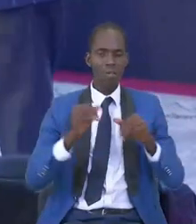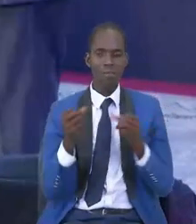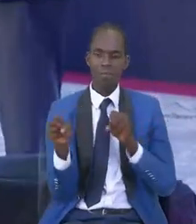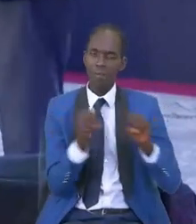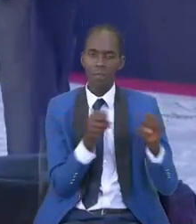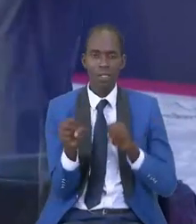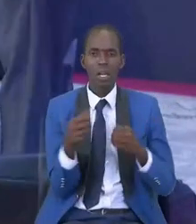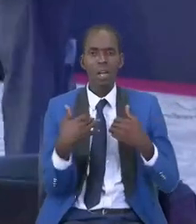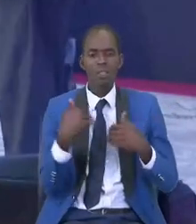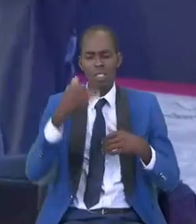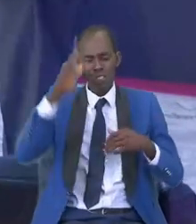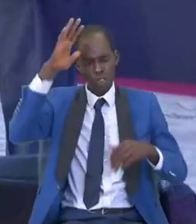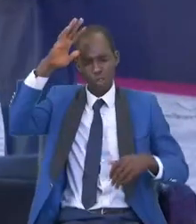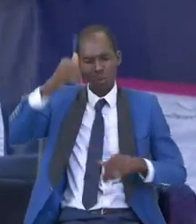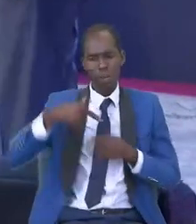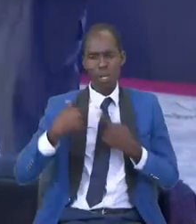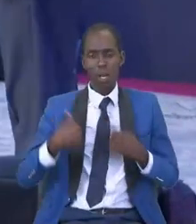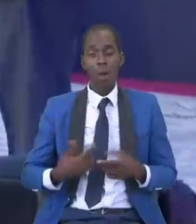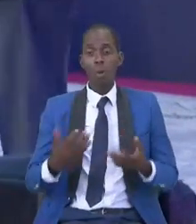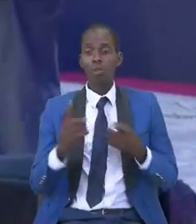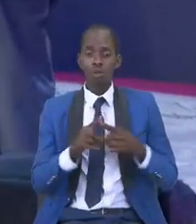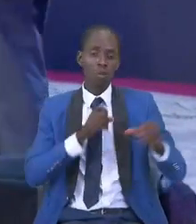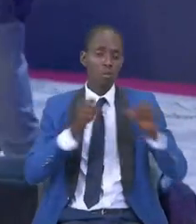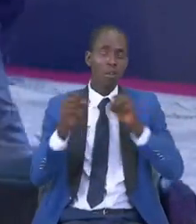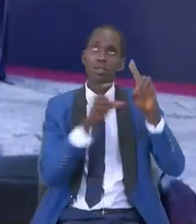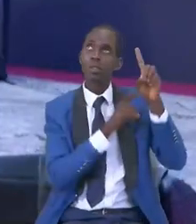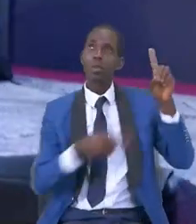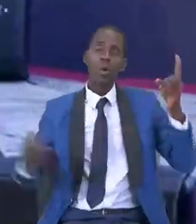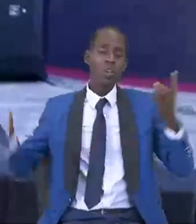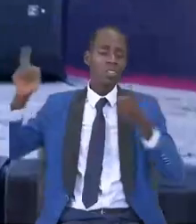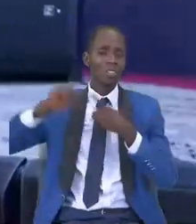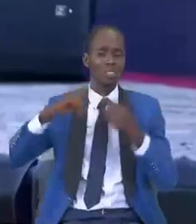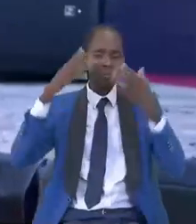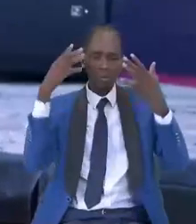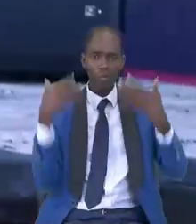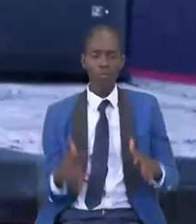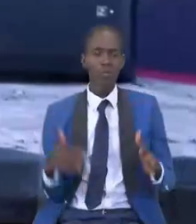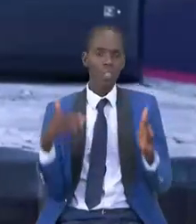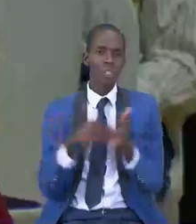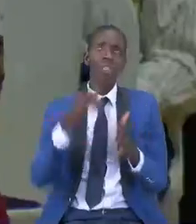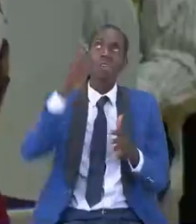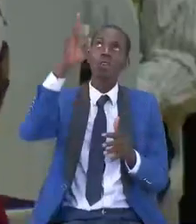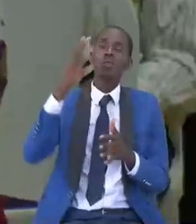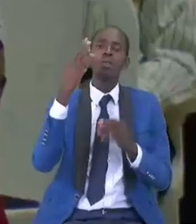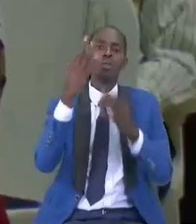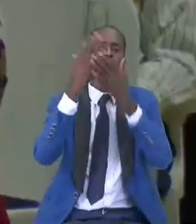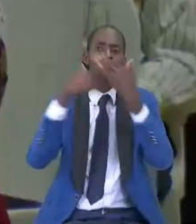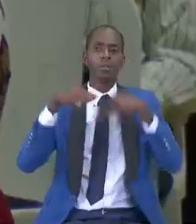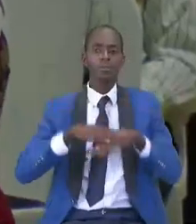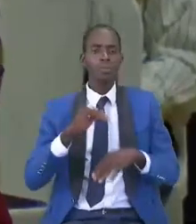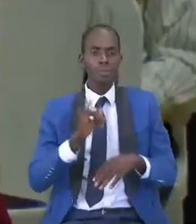se débat. Il voulait combattre jusqu'à la fin contre le Dieu du ciel. Et il devait savoir que